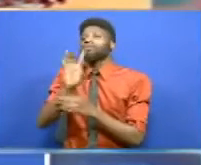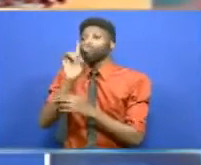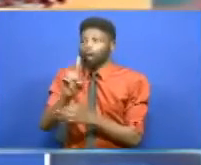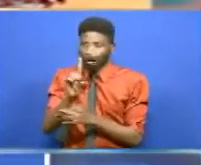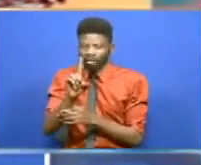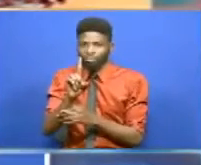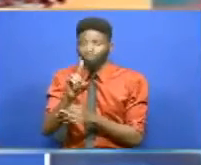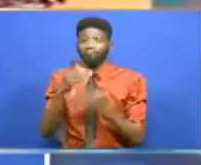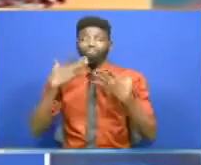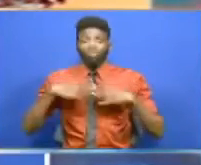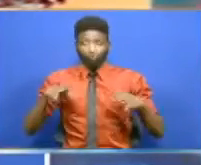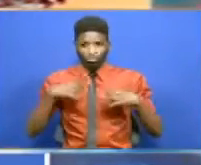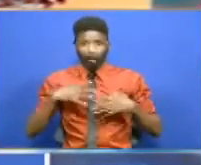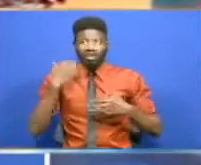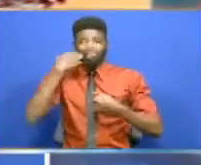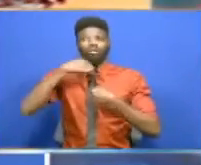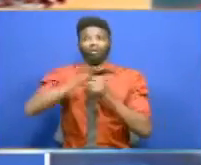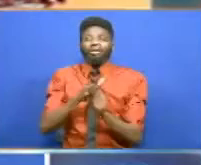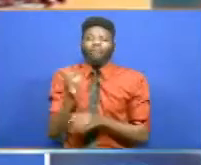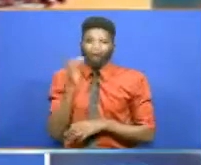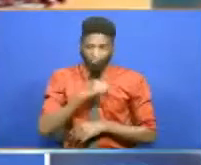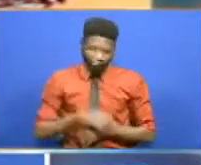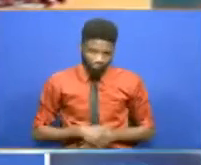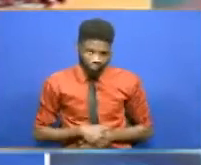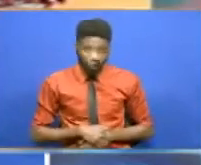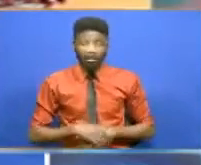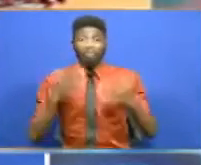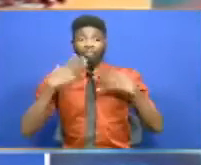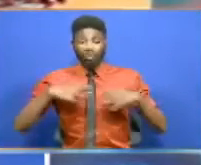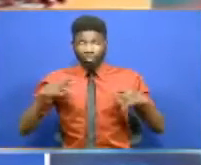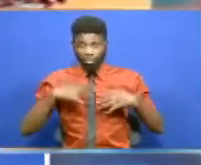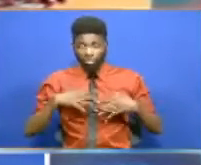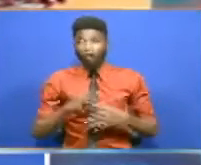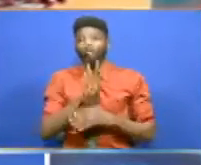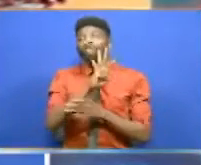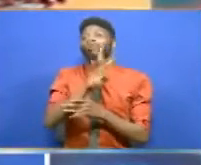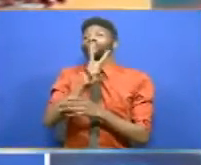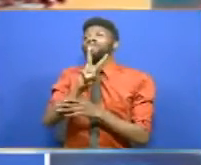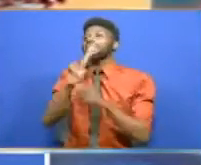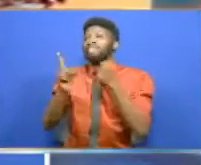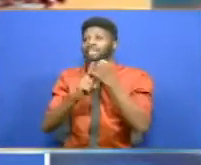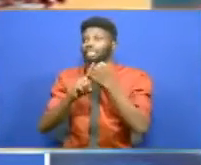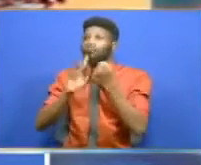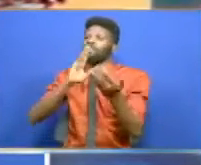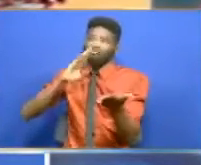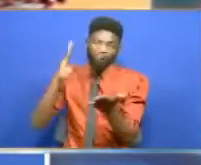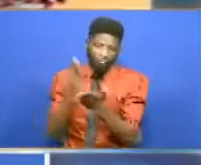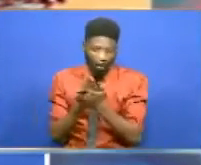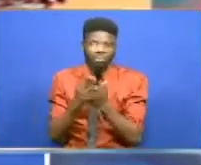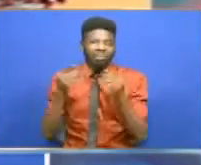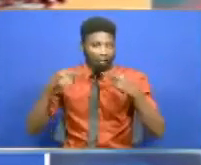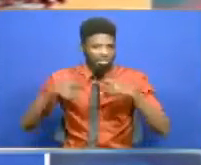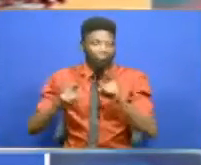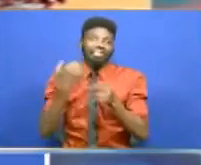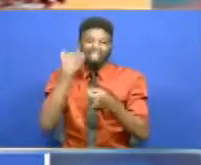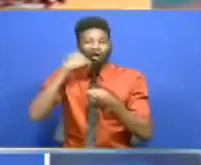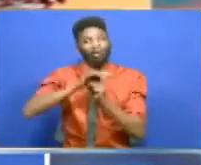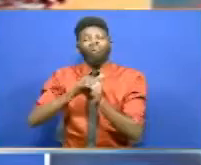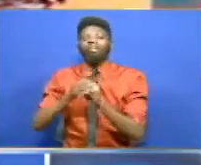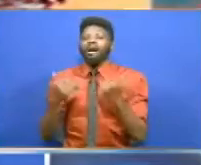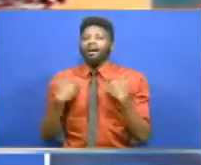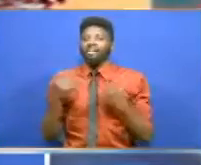31,441 vya maambukizi ya virusi hivyo, baada ya watu 426 zaidi kudhibitishwa kuwa na ugonjwa wa